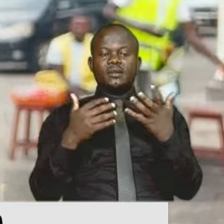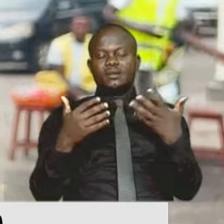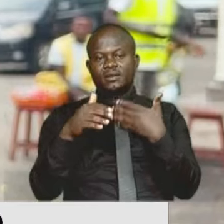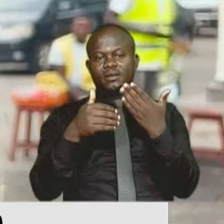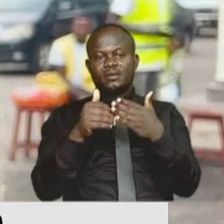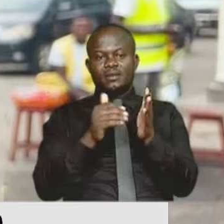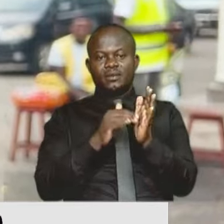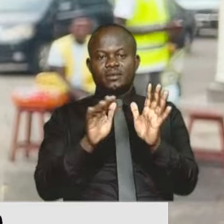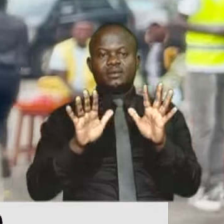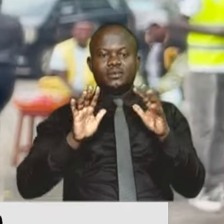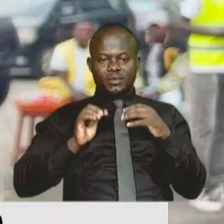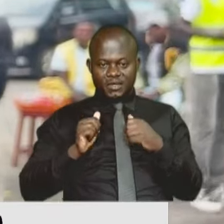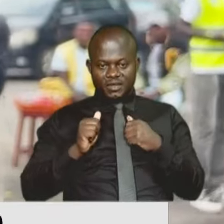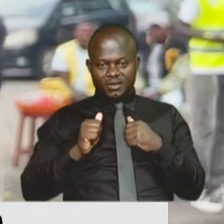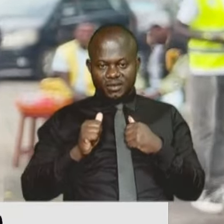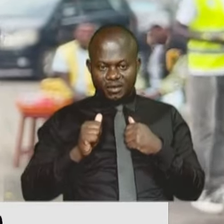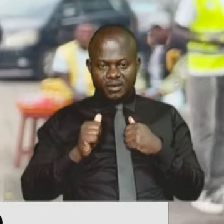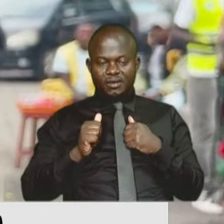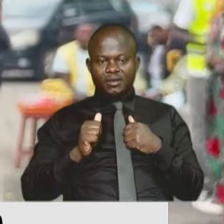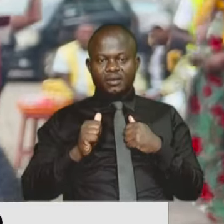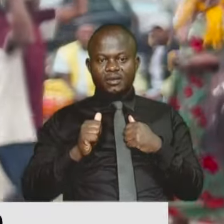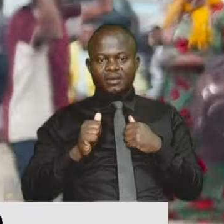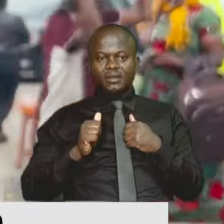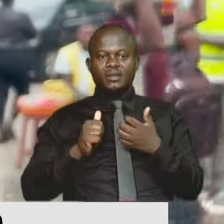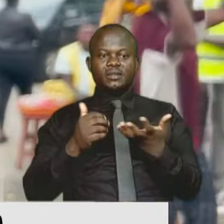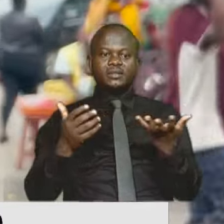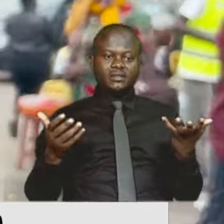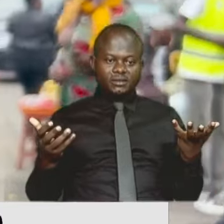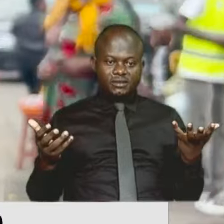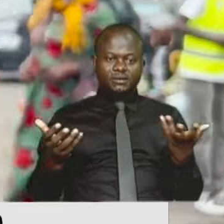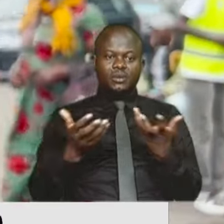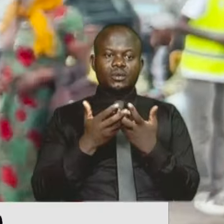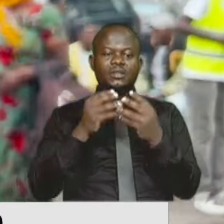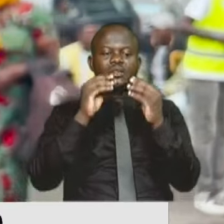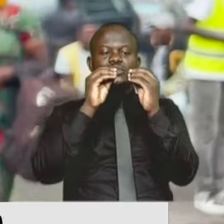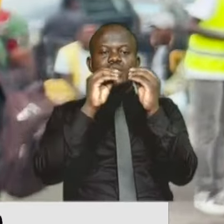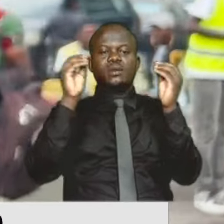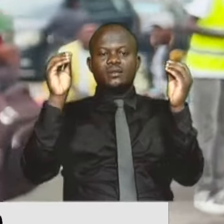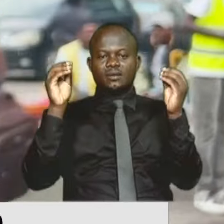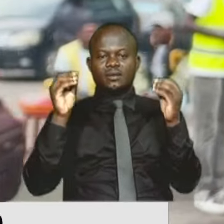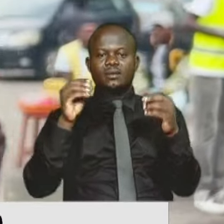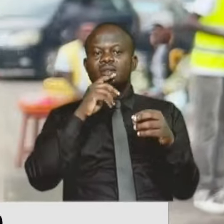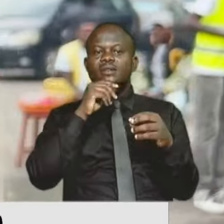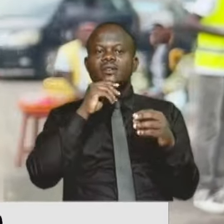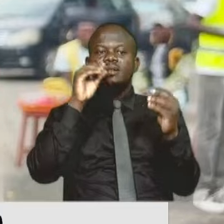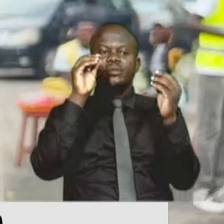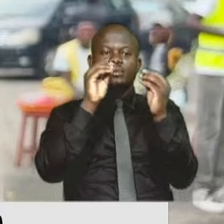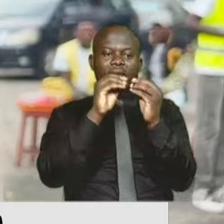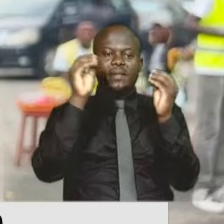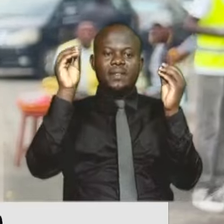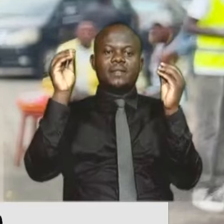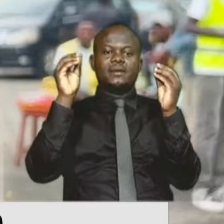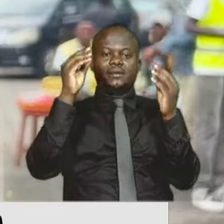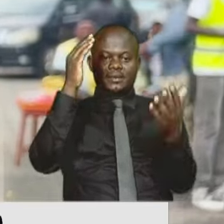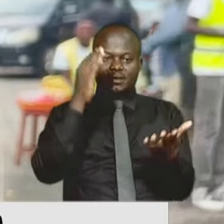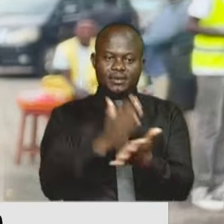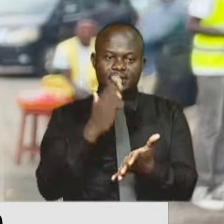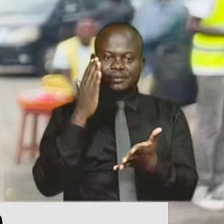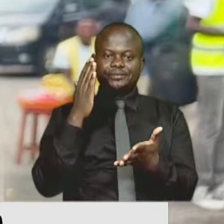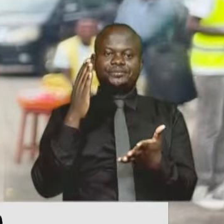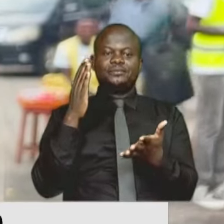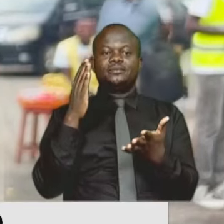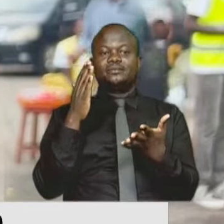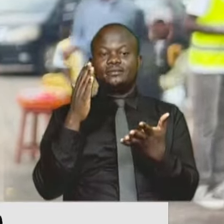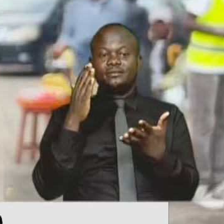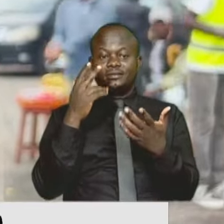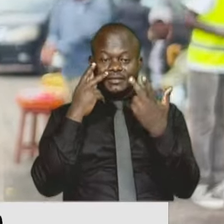tukirinda kuramukanya duhoberana duhuza iminwa abasore baragusomana babe babahagaritse bareba